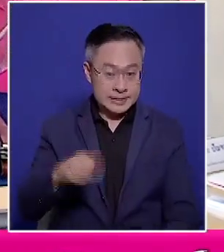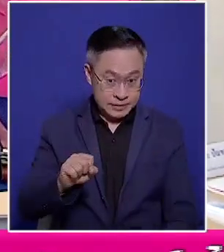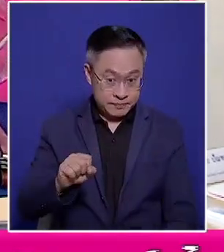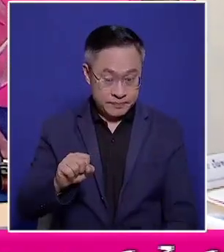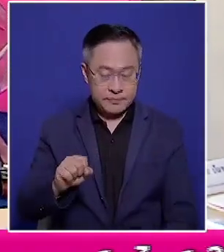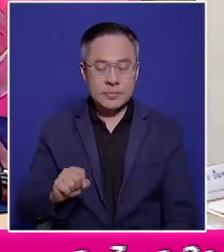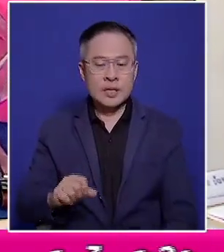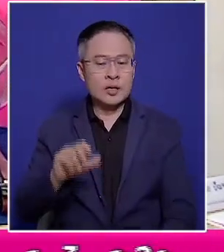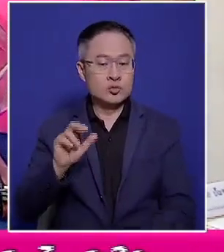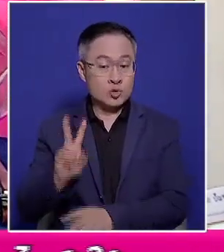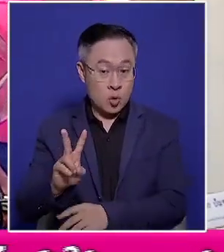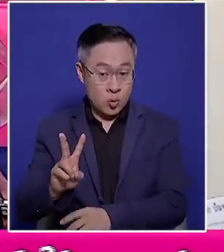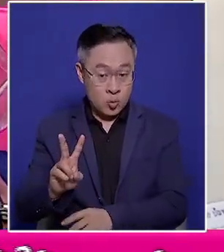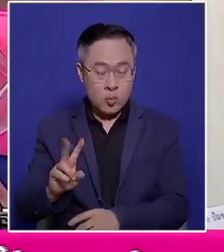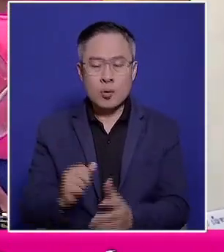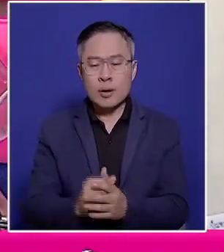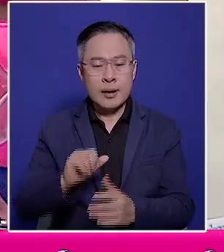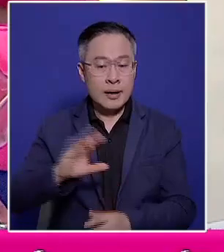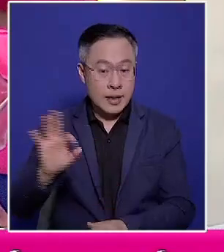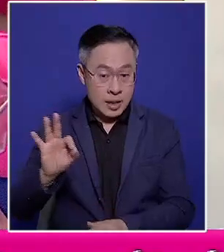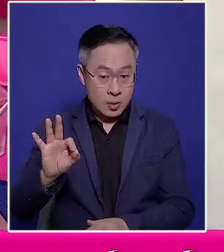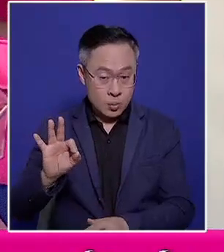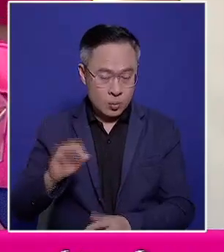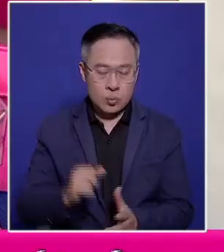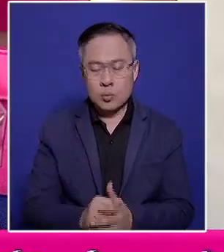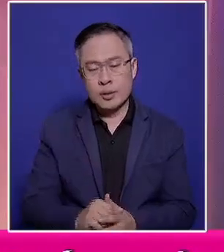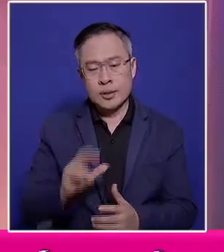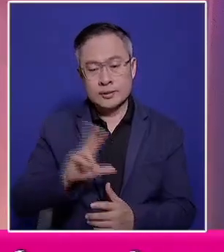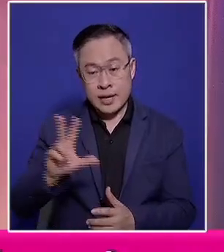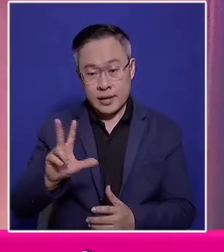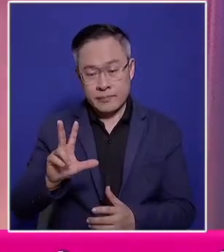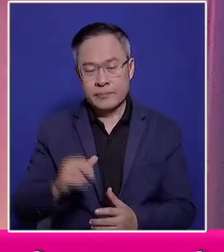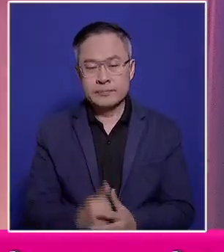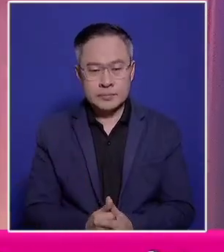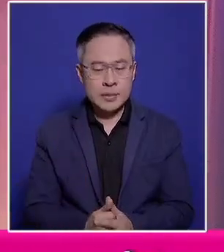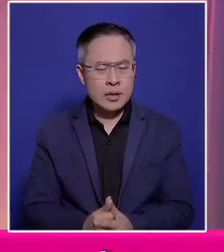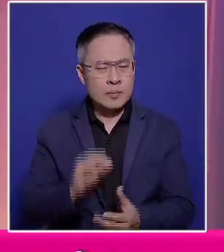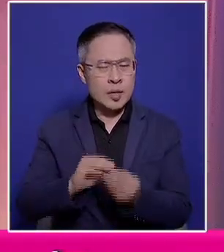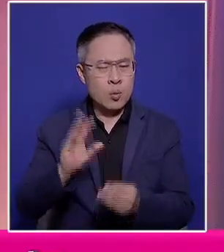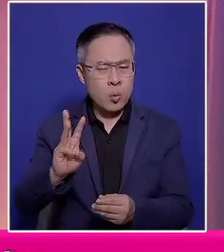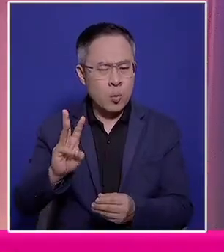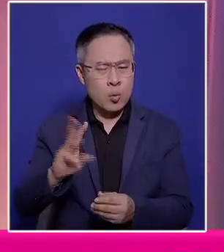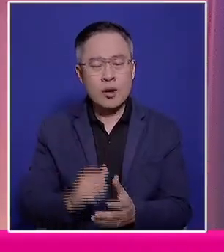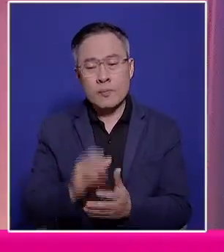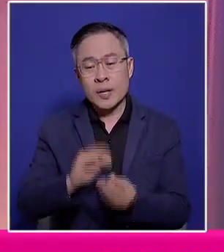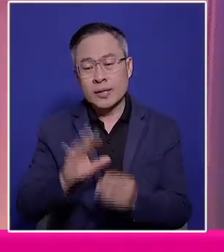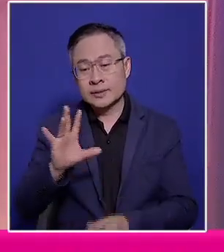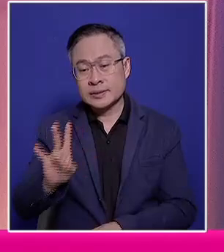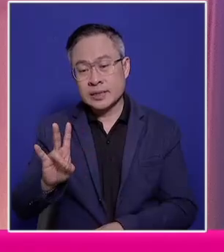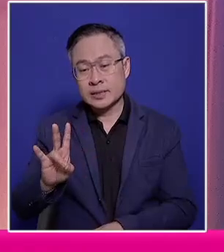10หมายเลข2หมายเลข9หมายเลข3หมายเลข6หมายเล